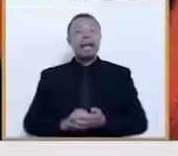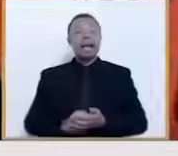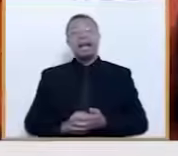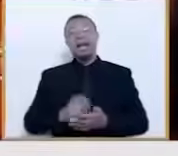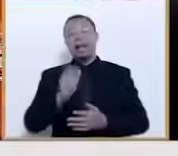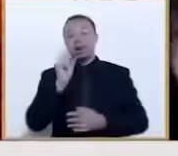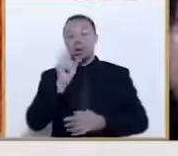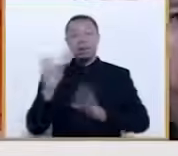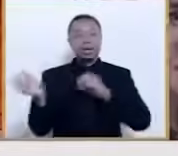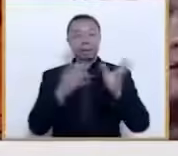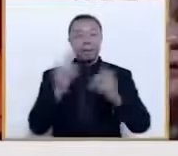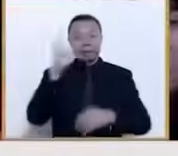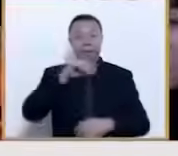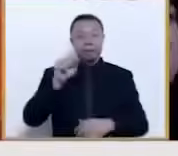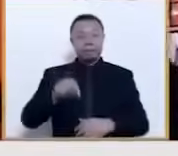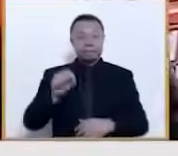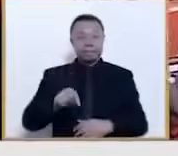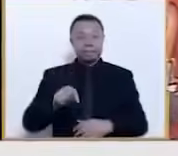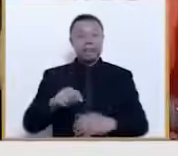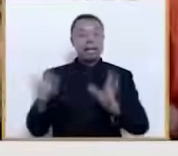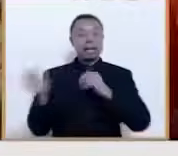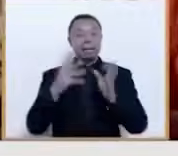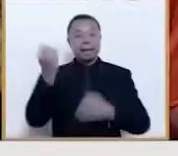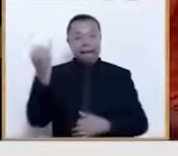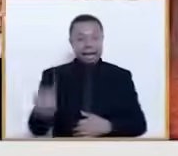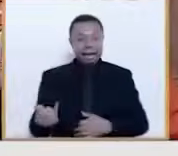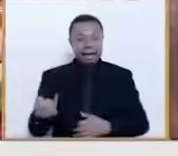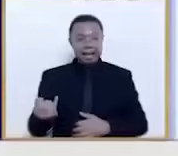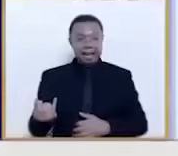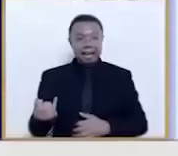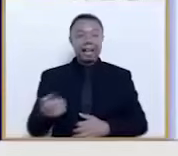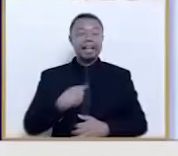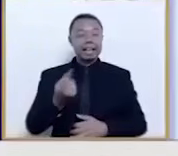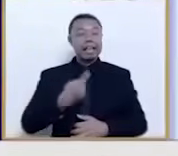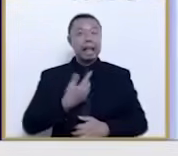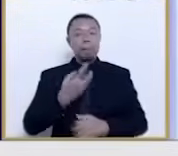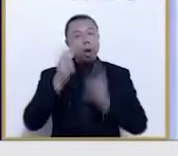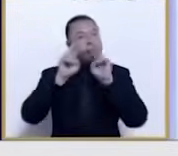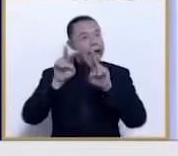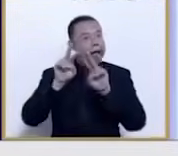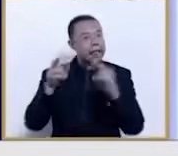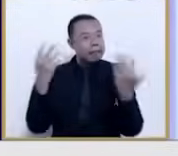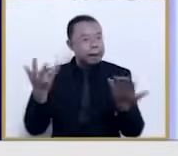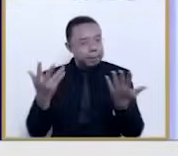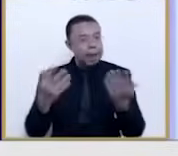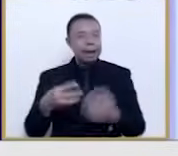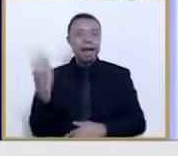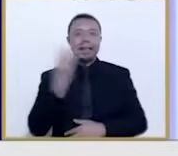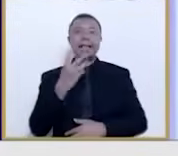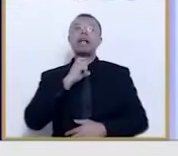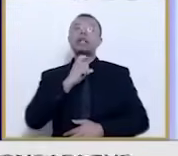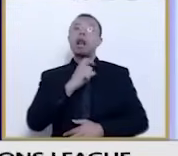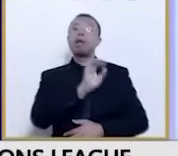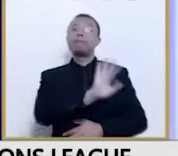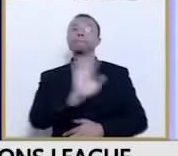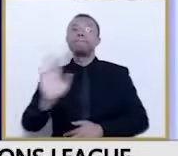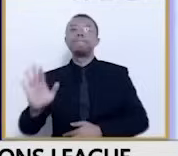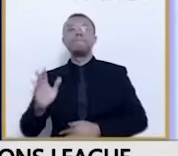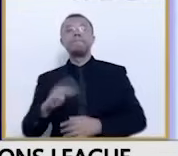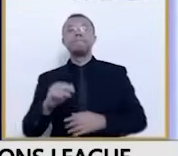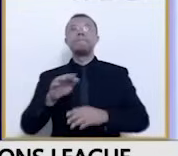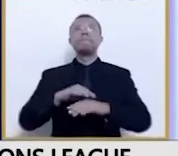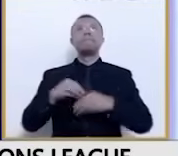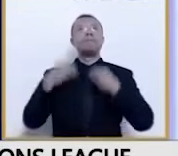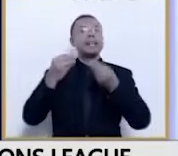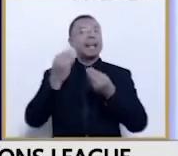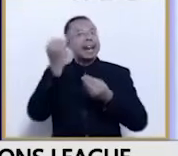juga pada debat malam hari ini, debat pamungkas ya, kita akan melihat bagaimana ketiga paslon saling